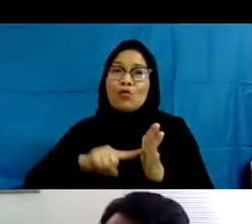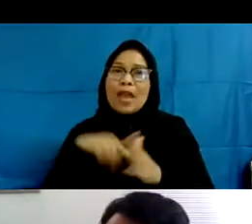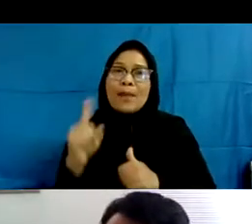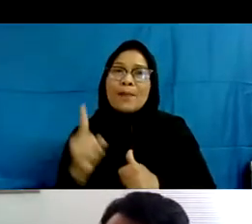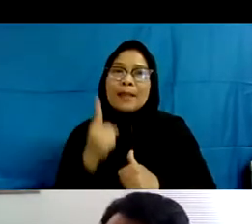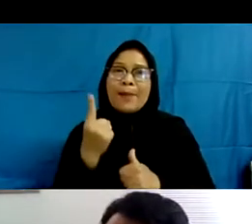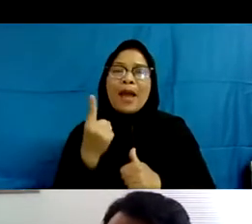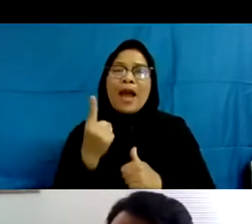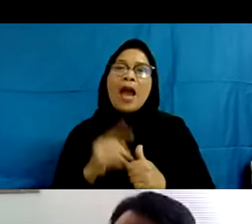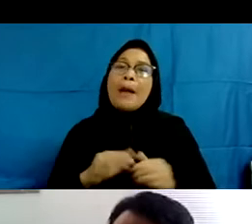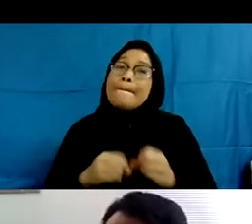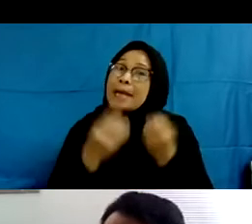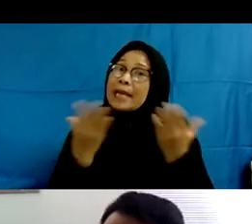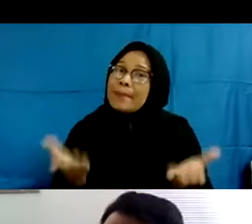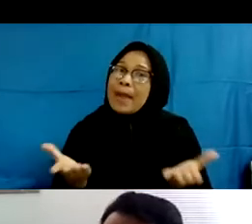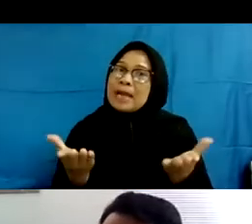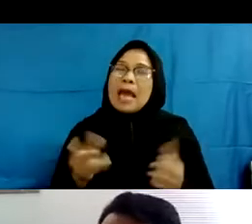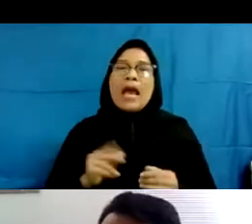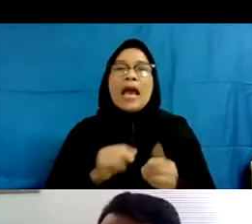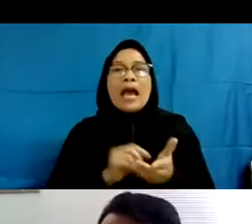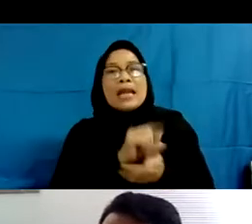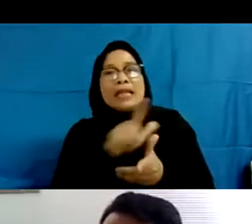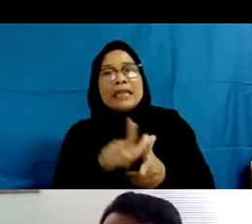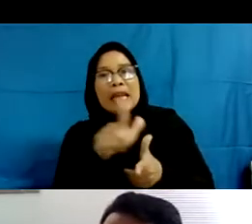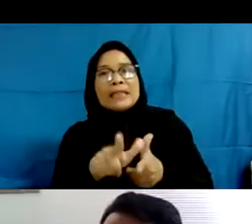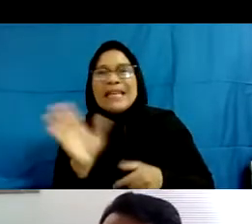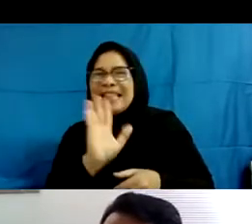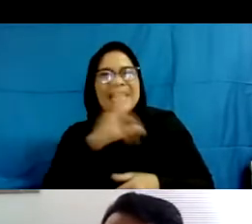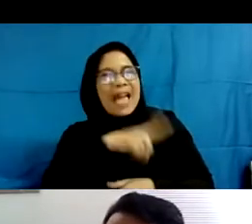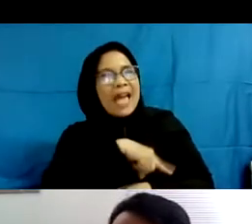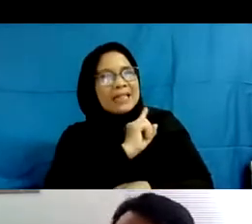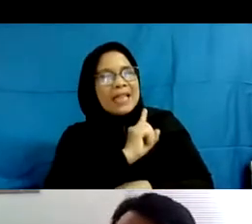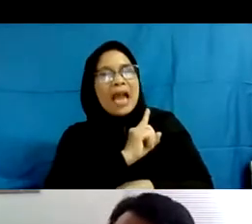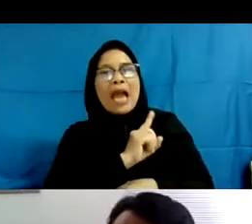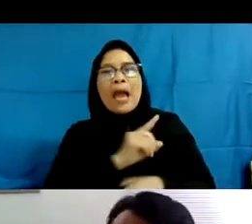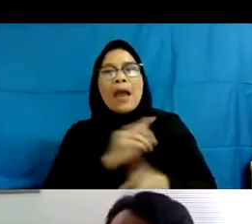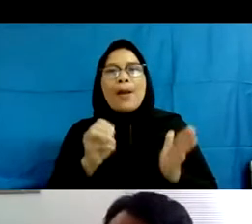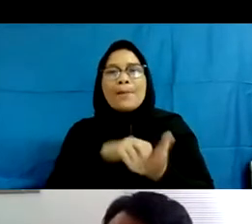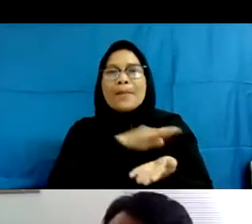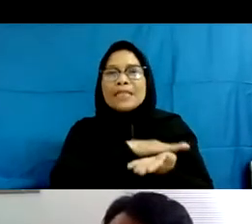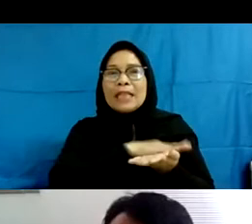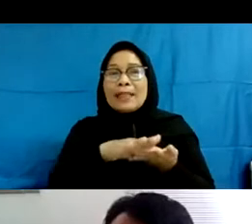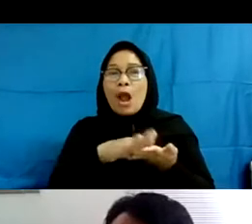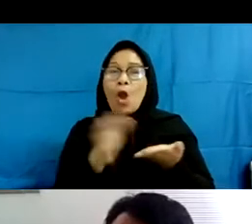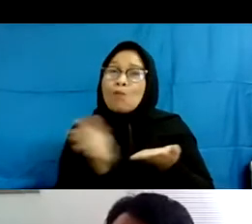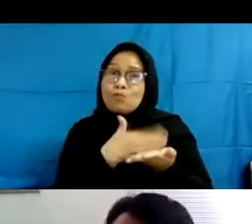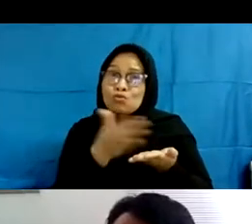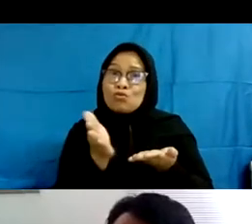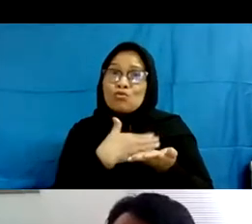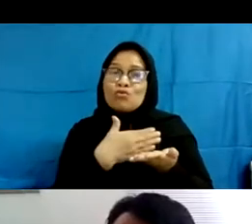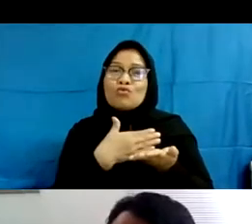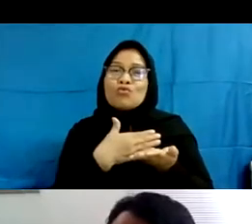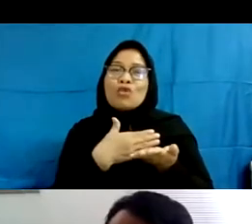juga bagaimana juga literasi itu tidak hanya sekedar mencetak buku atau